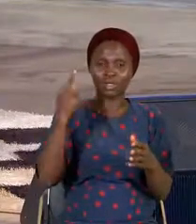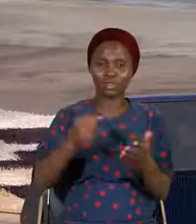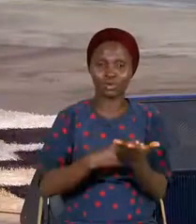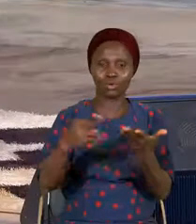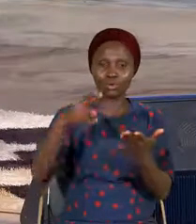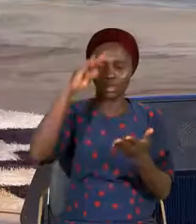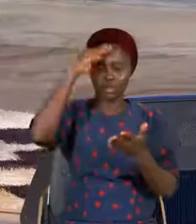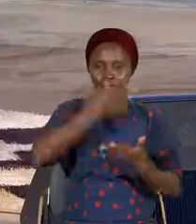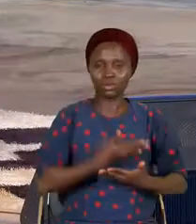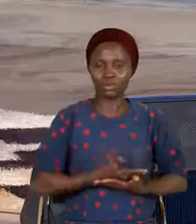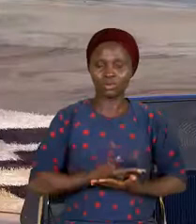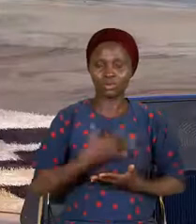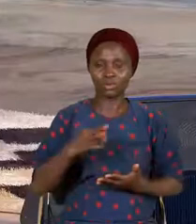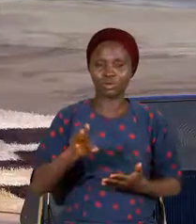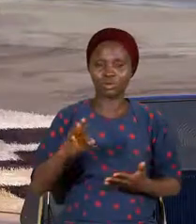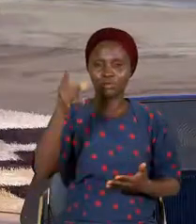es